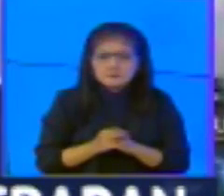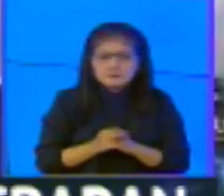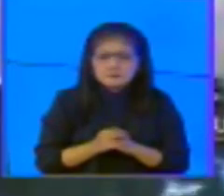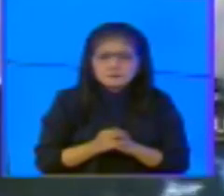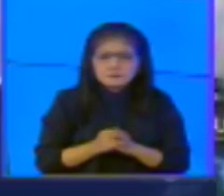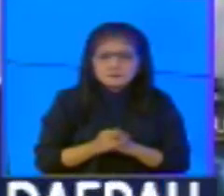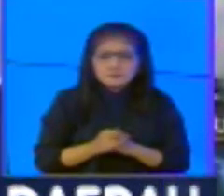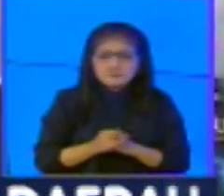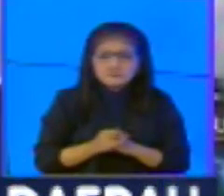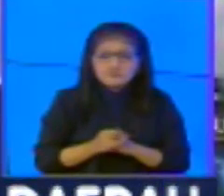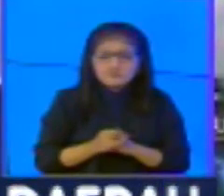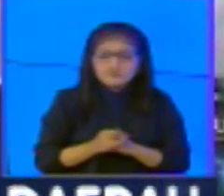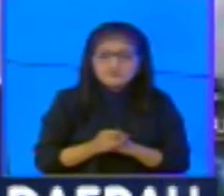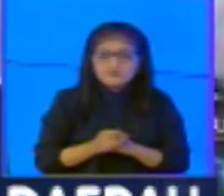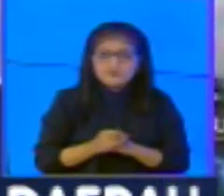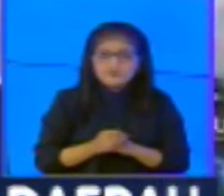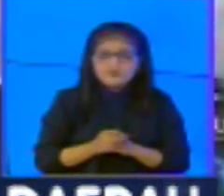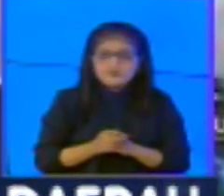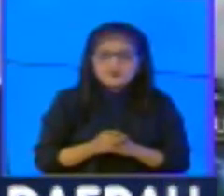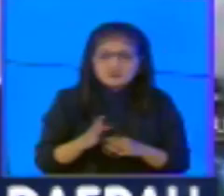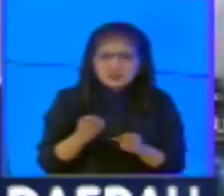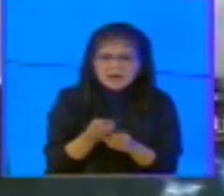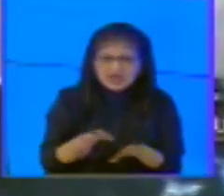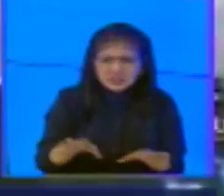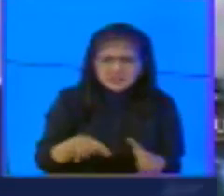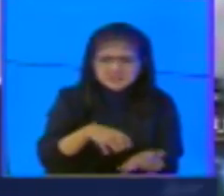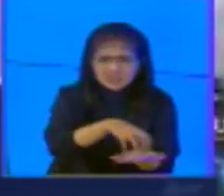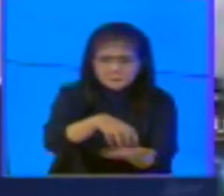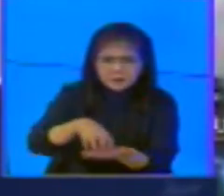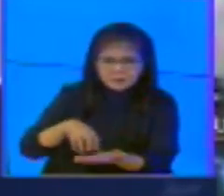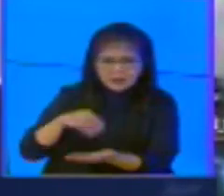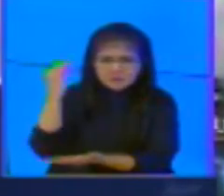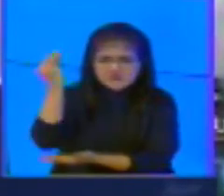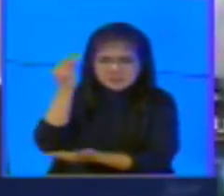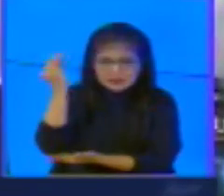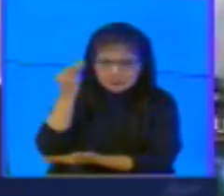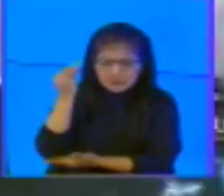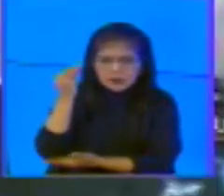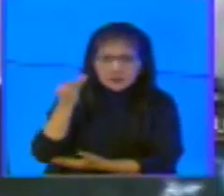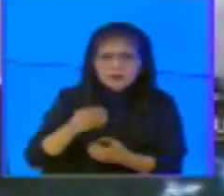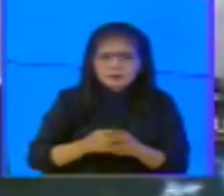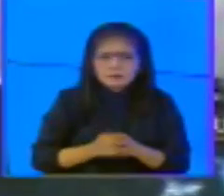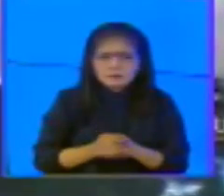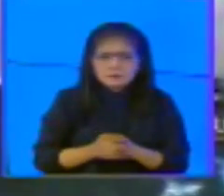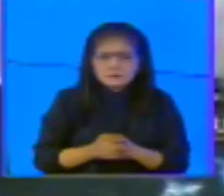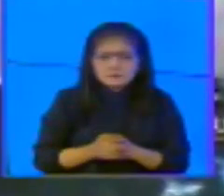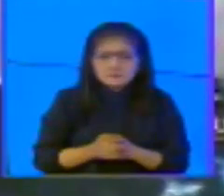di kemudian hari juga menggratiskan tempat-tempat wisata yang dimiliki oleh daerah.